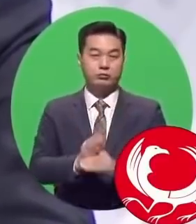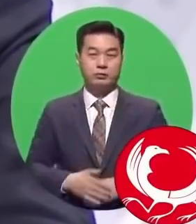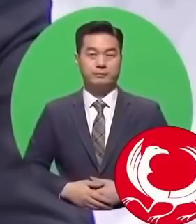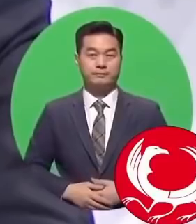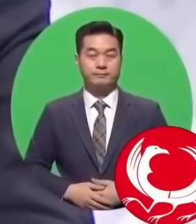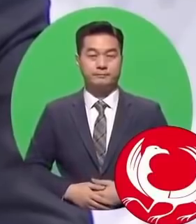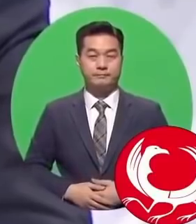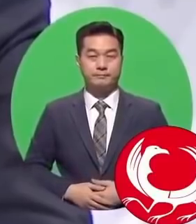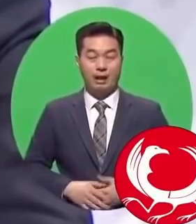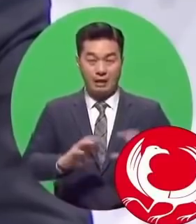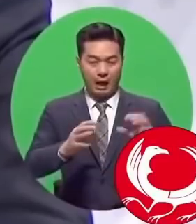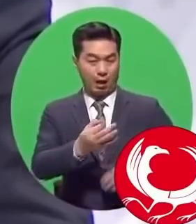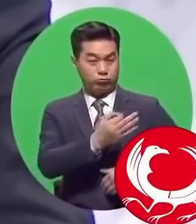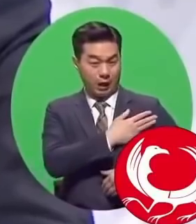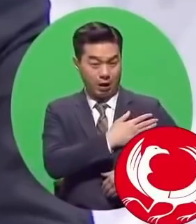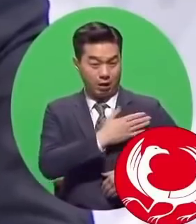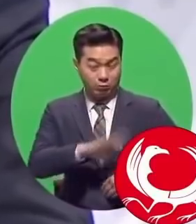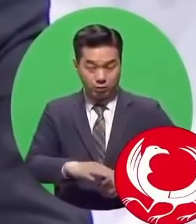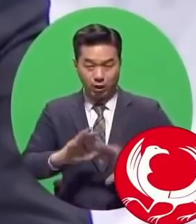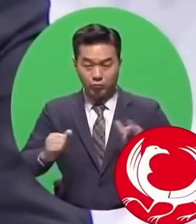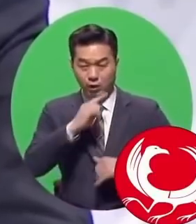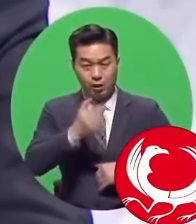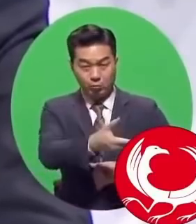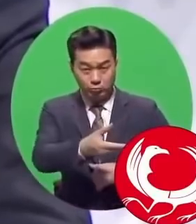있습니다. 나라는 부자인데 국가 부채는